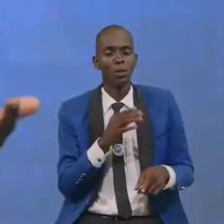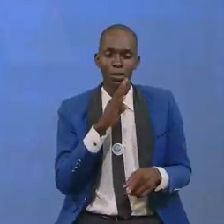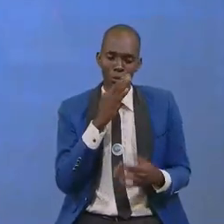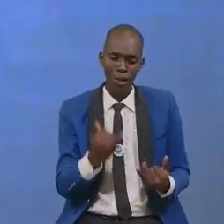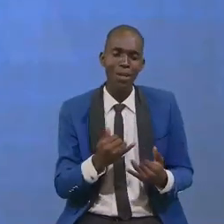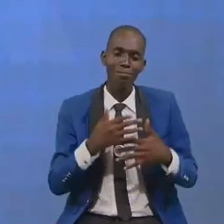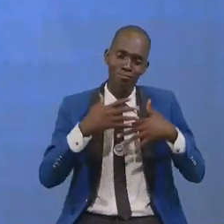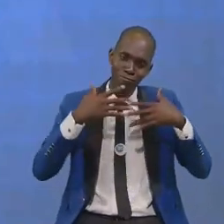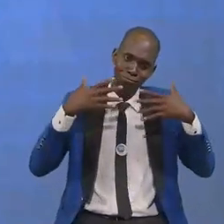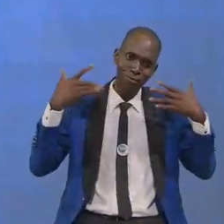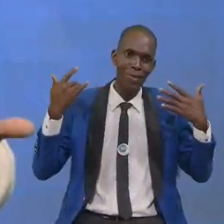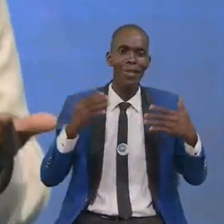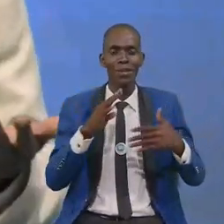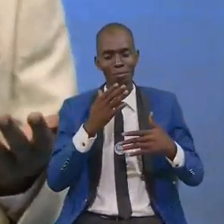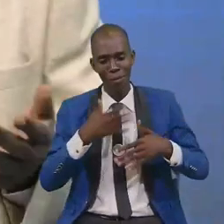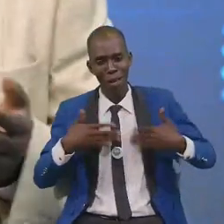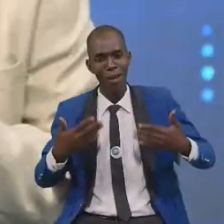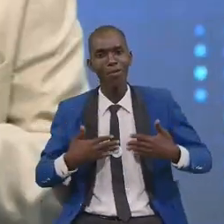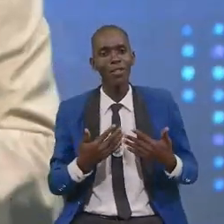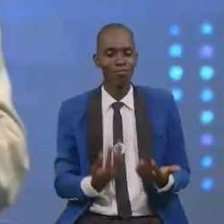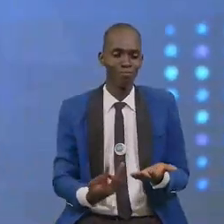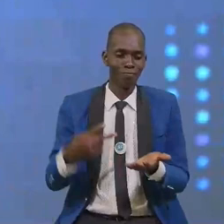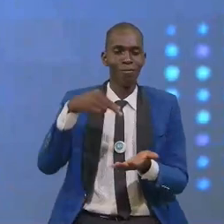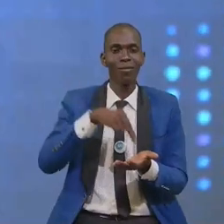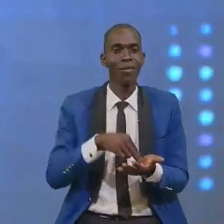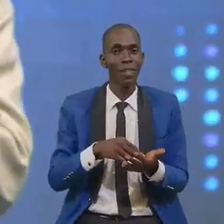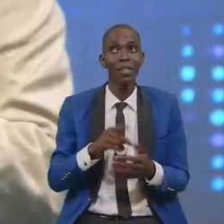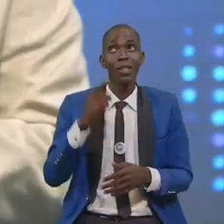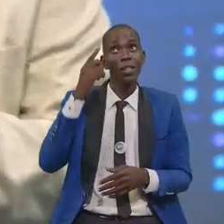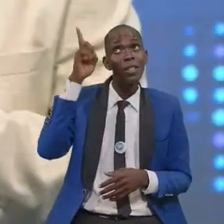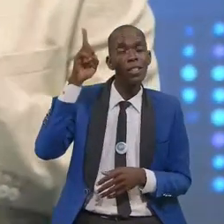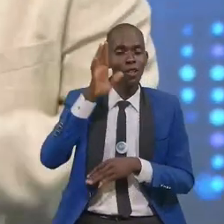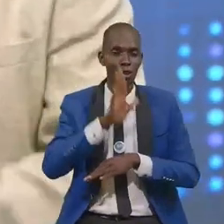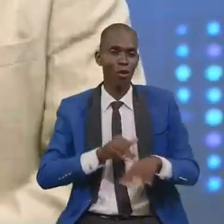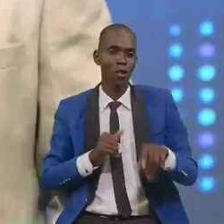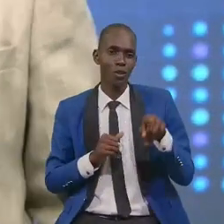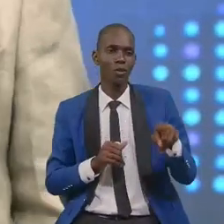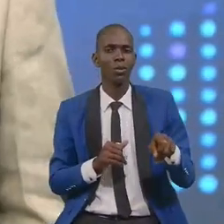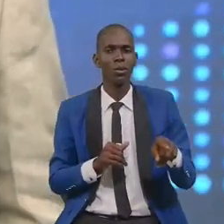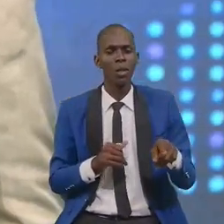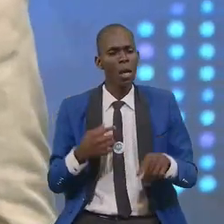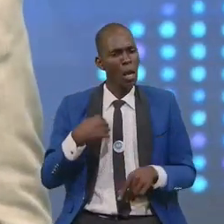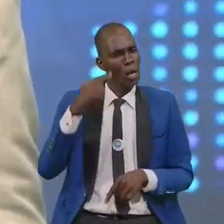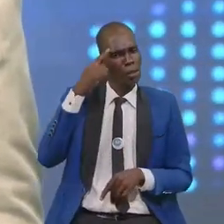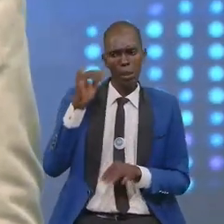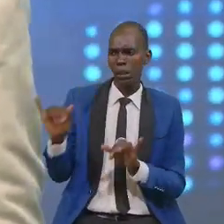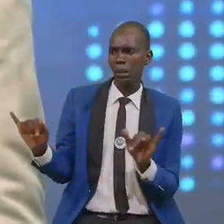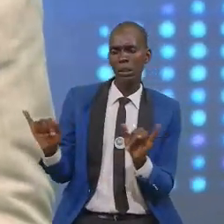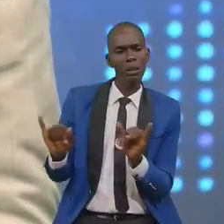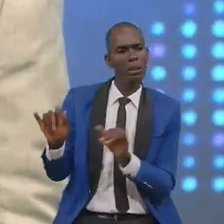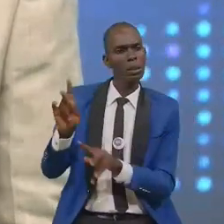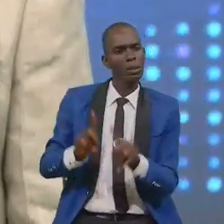prends courage lève-toi il t'appelle je pensais que c'était les mêmes